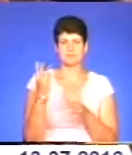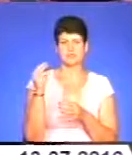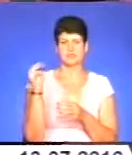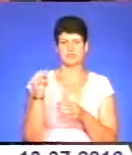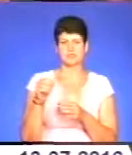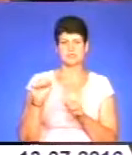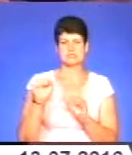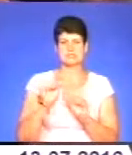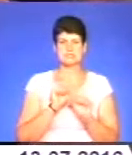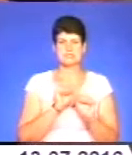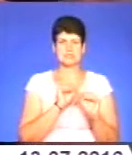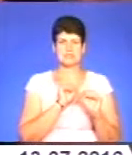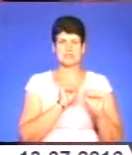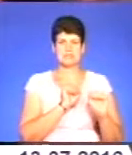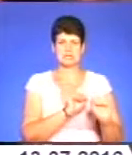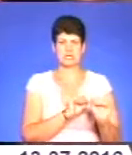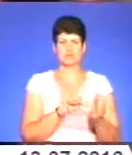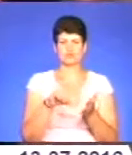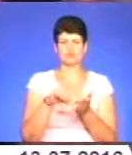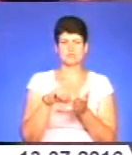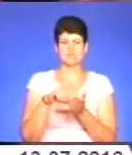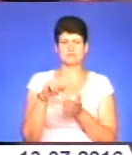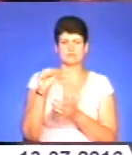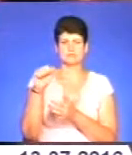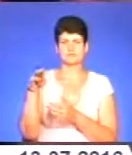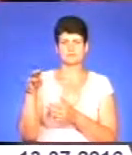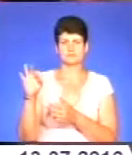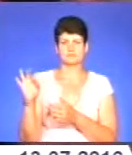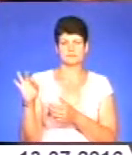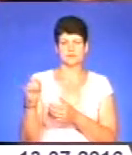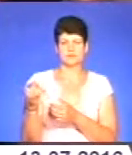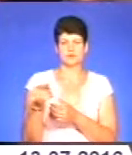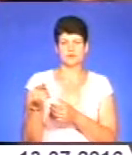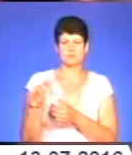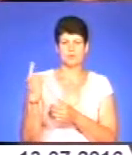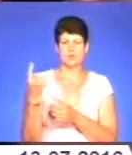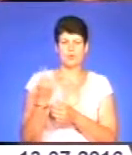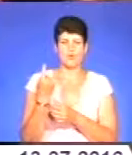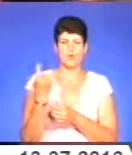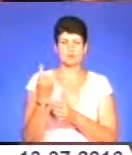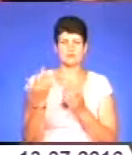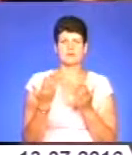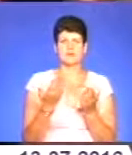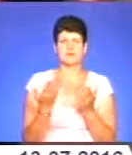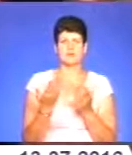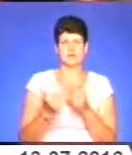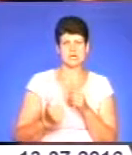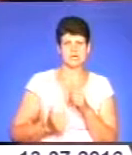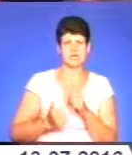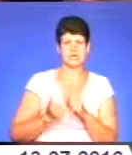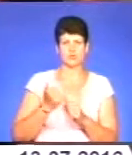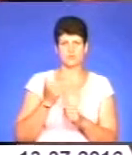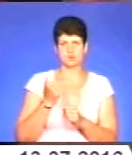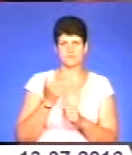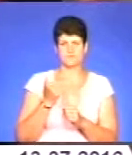захисників, учасників антитерористичної операції з Тернопільської області, котрі гідно,